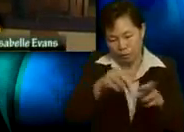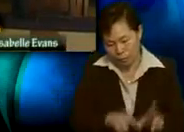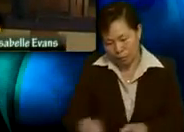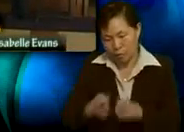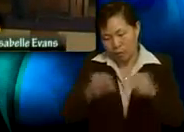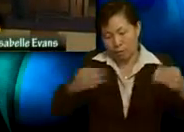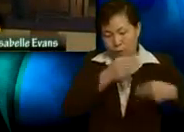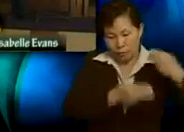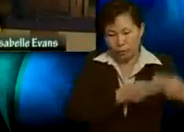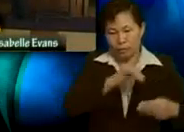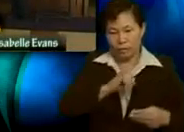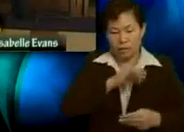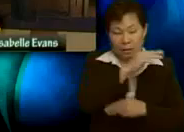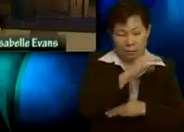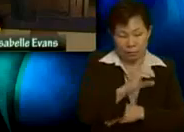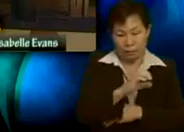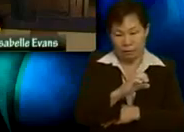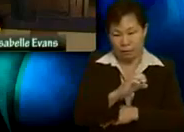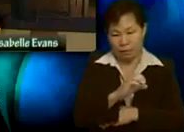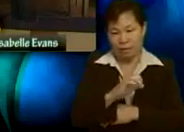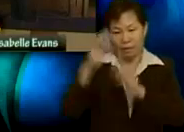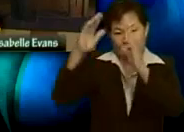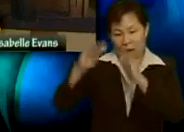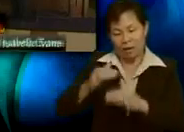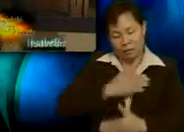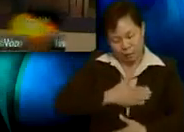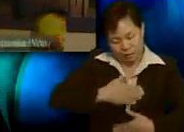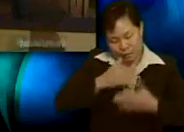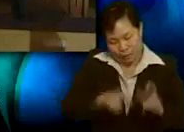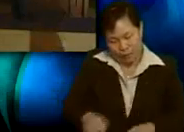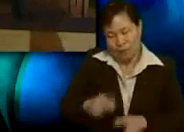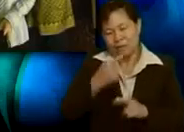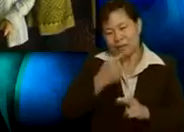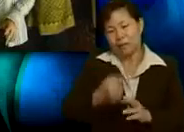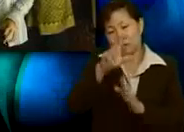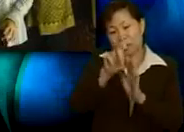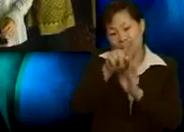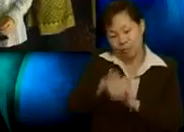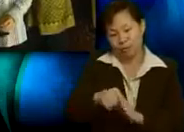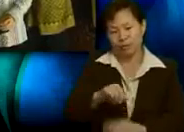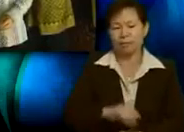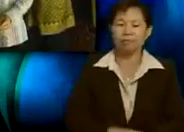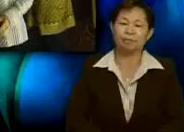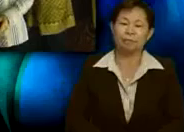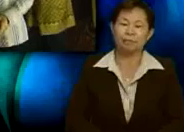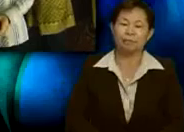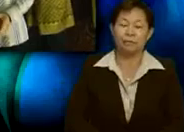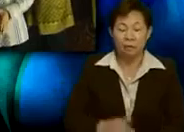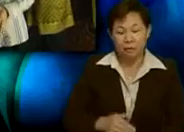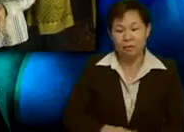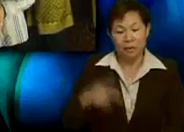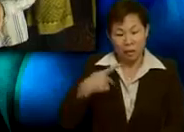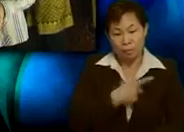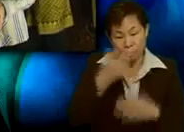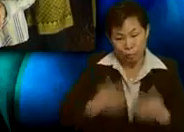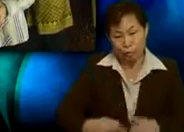rancangan Majalah Moral. Saya pengacara anda, Isabel, dan kami harapkan anda akan terhibur dengan rancangan ini selama setengah jam. Dan saya Natasha Wu. Sedar tak sedar,